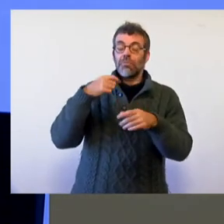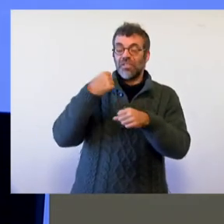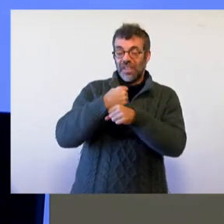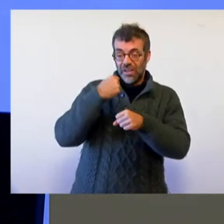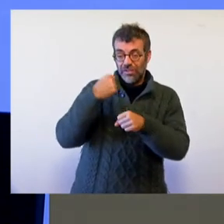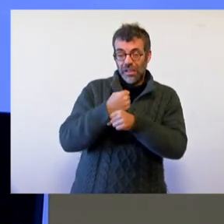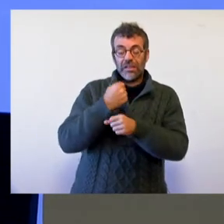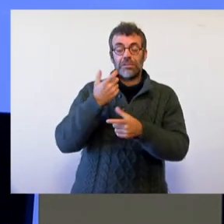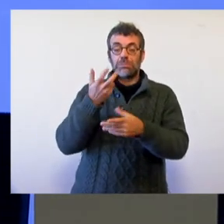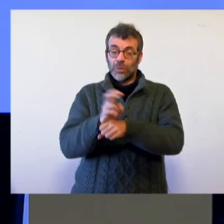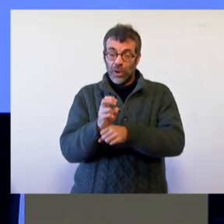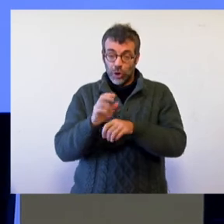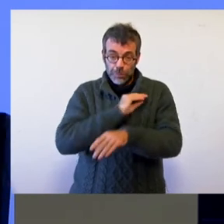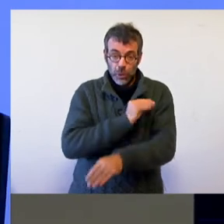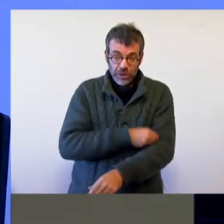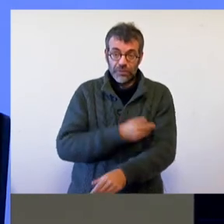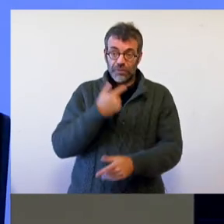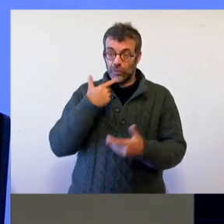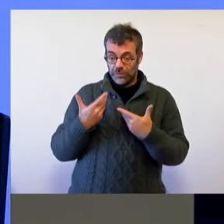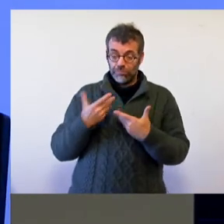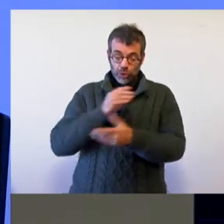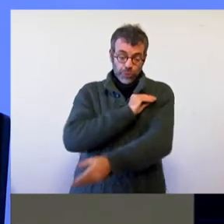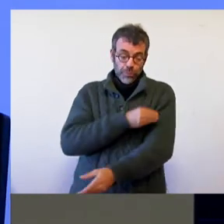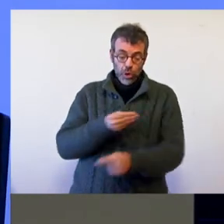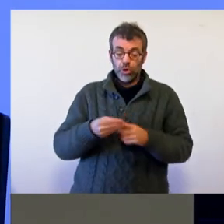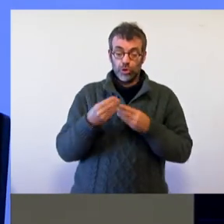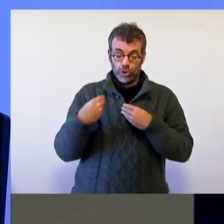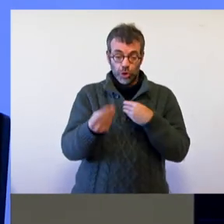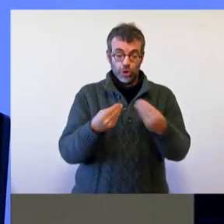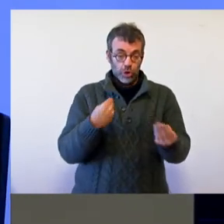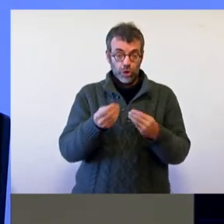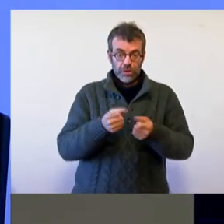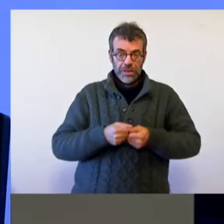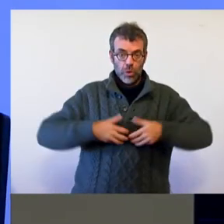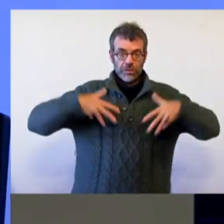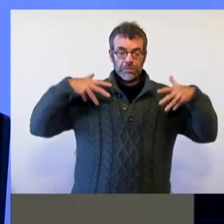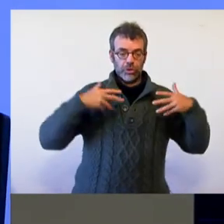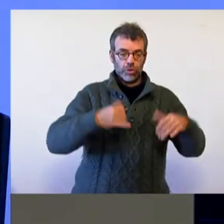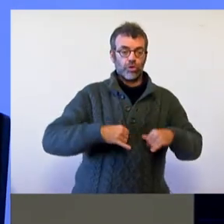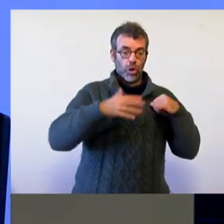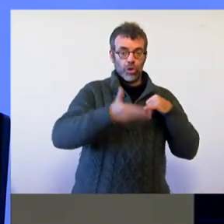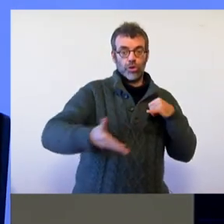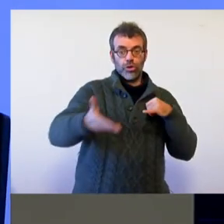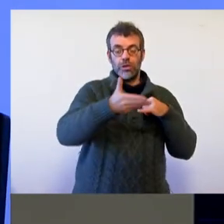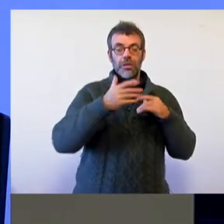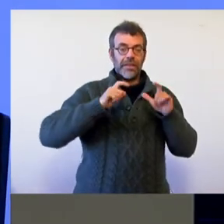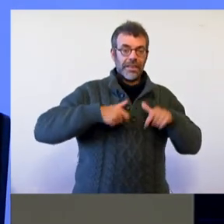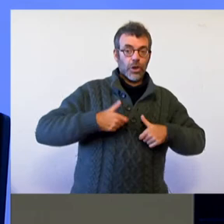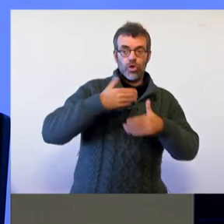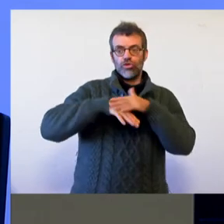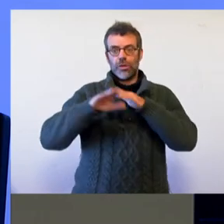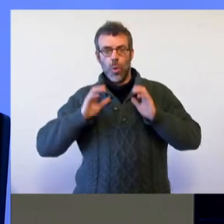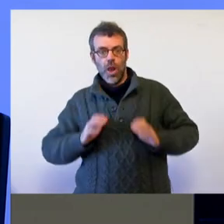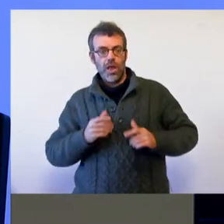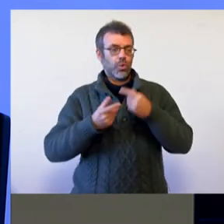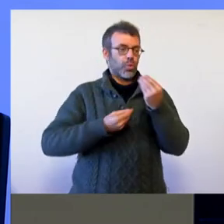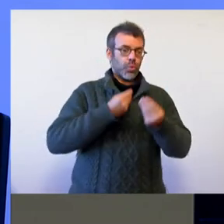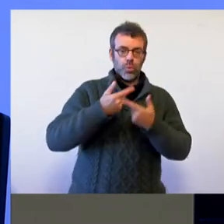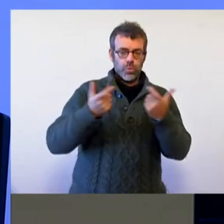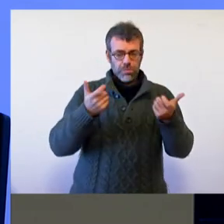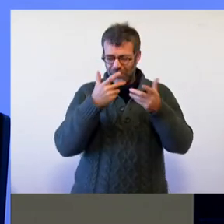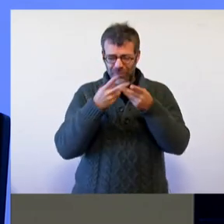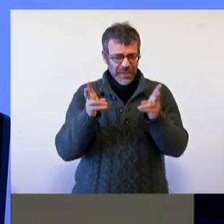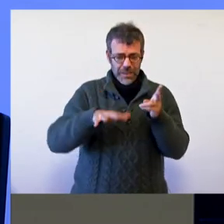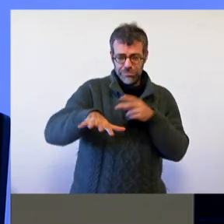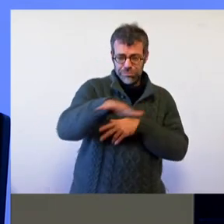de la ville. Donc voilà le sport qui participe à l'émancipation de nos jeunes collégiens et de nos jeunes écoliers dans toute la ville. Et donc là, sur